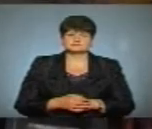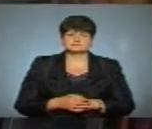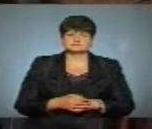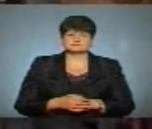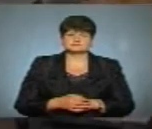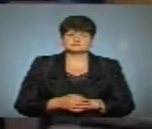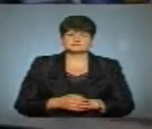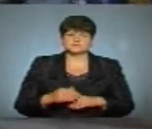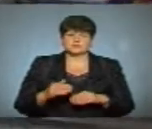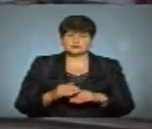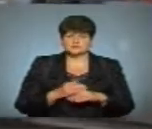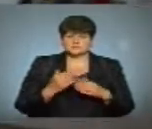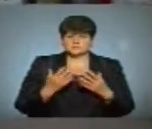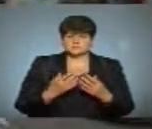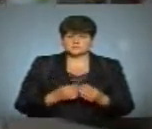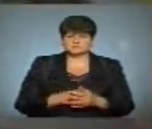Добрий день.